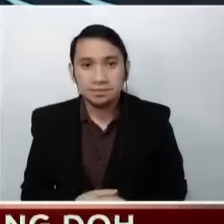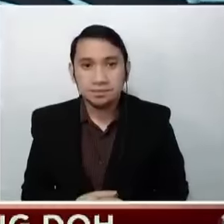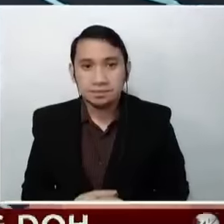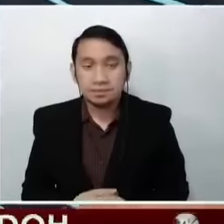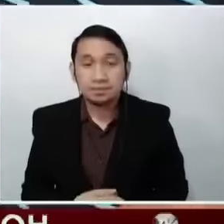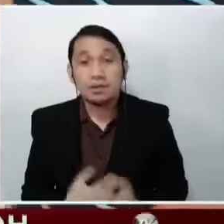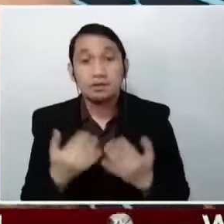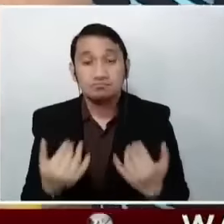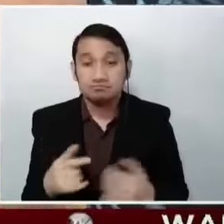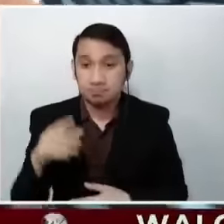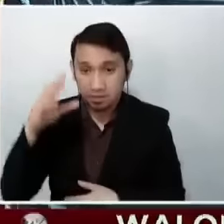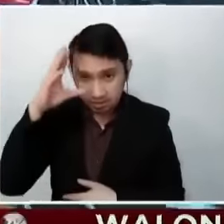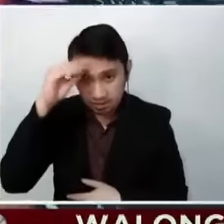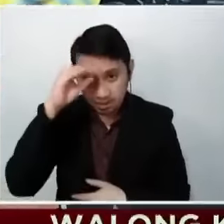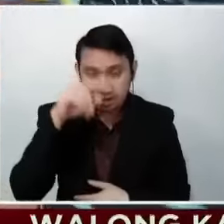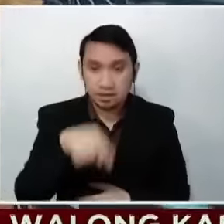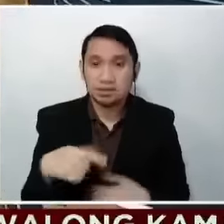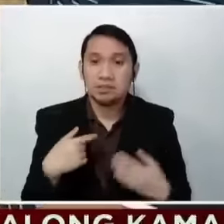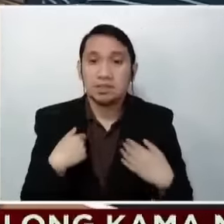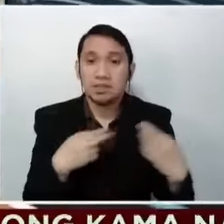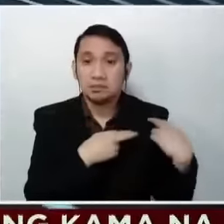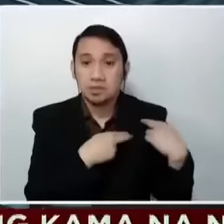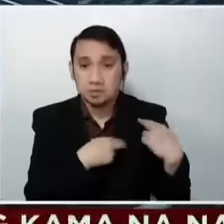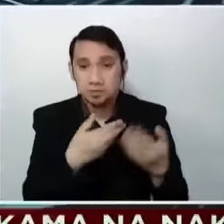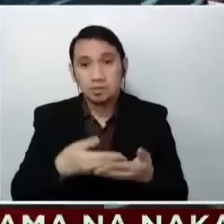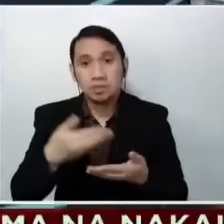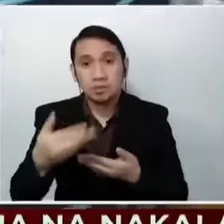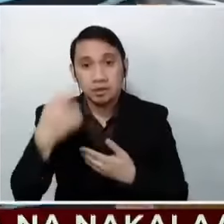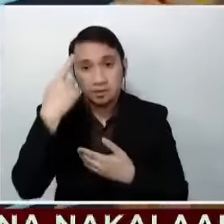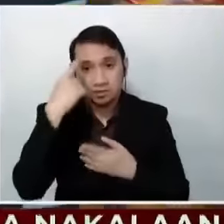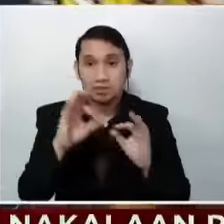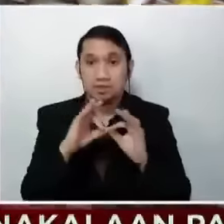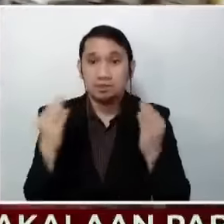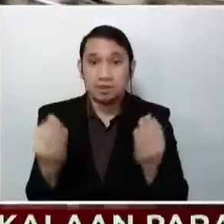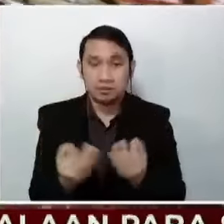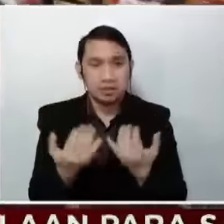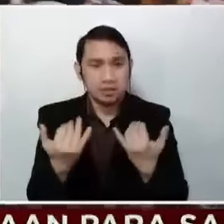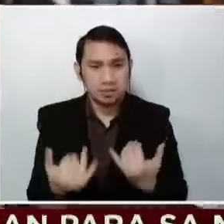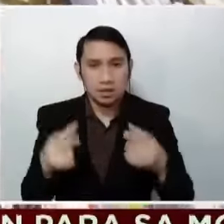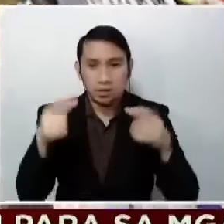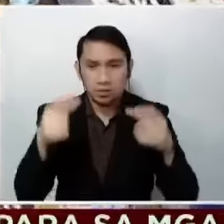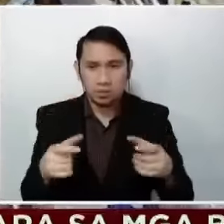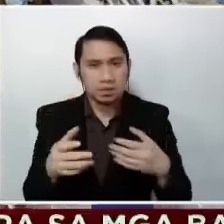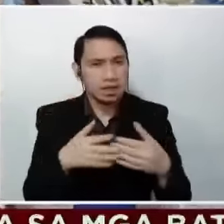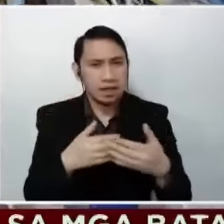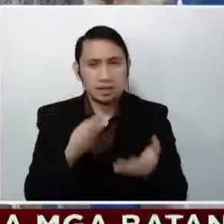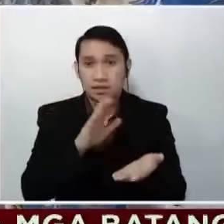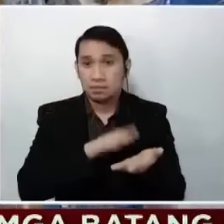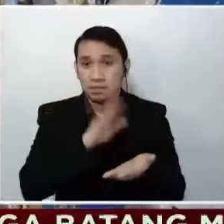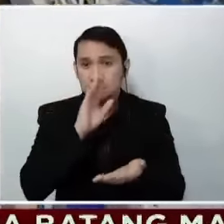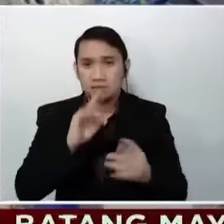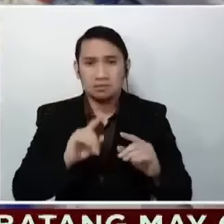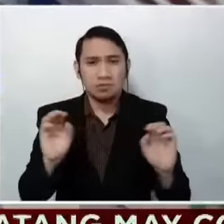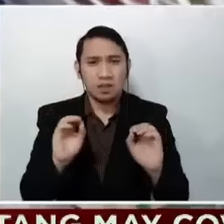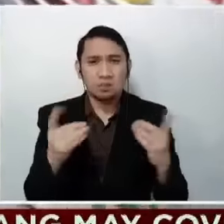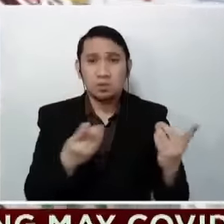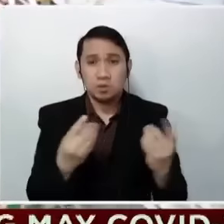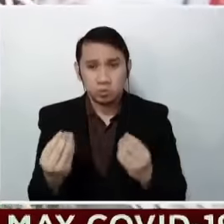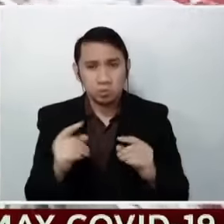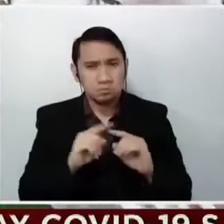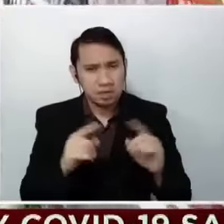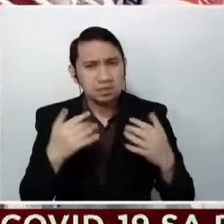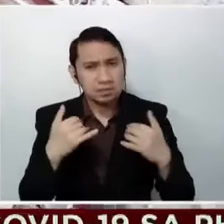Si Mang Butch ang nakatokang mamili para sa pangangailangan ng pamilya ngayong lockdown. Kahit namamahalan, wala raw siyang magawa kung hindi mamili